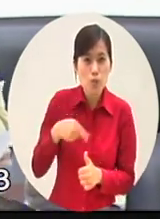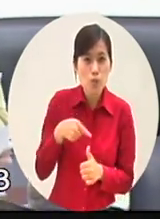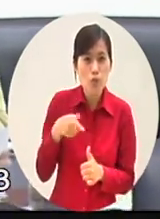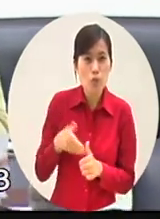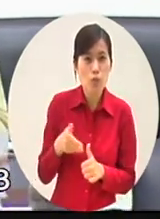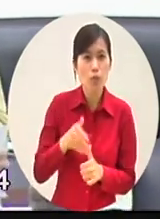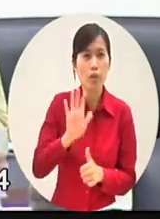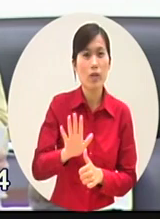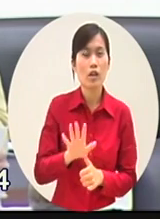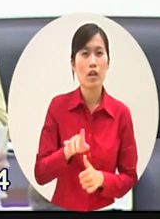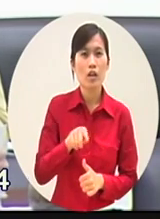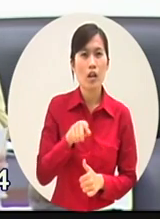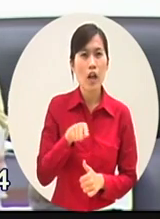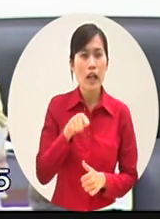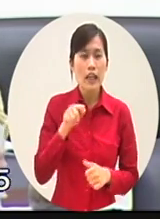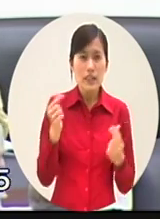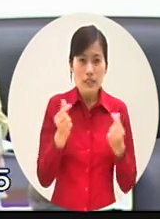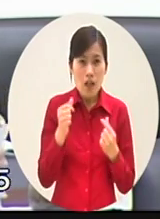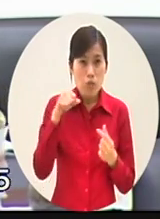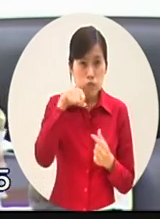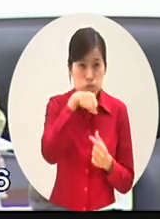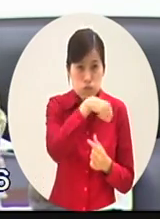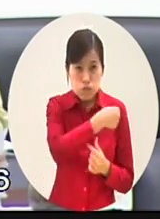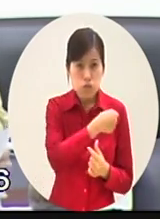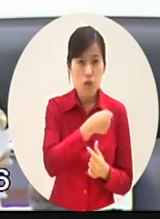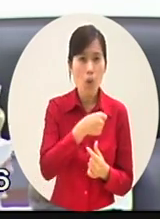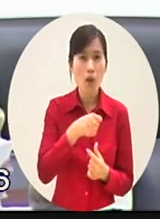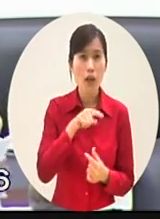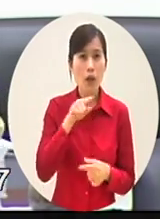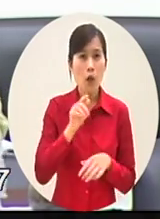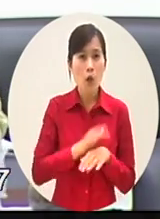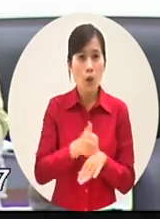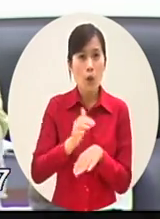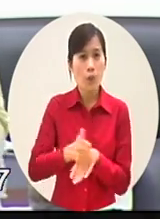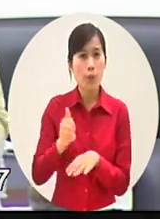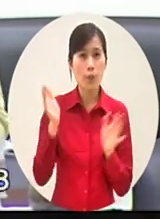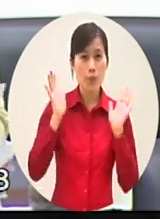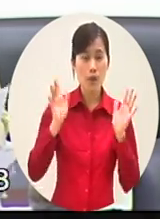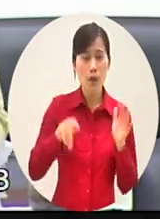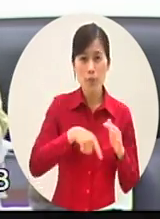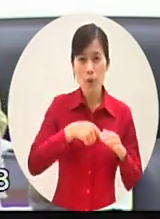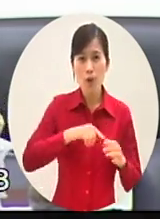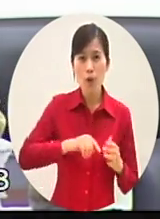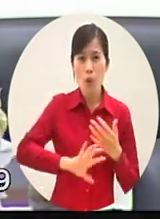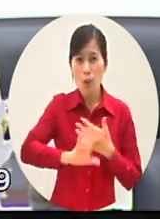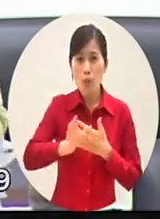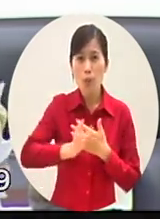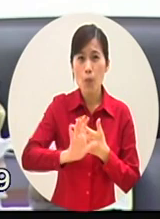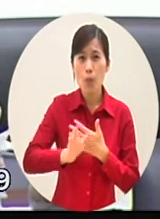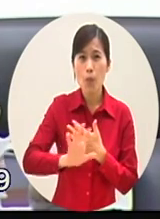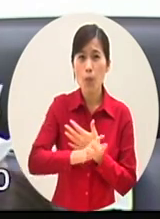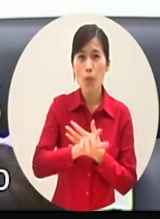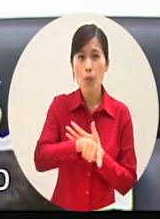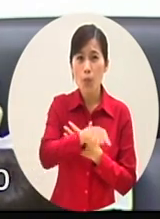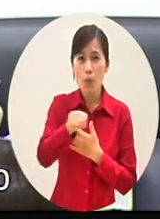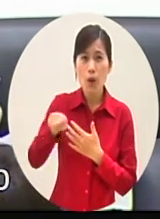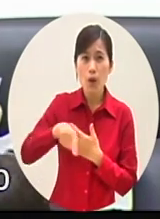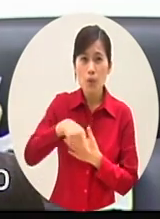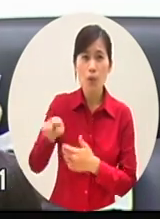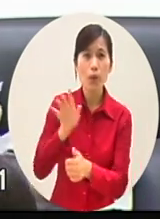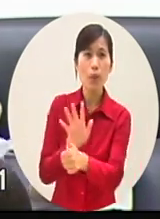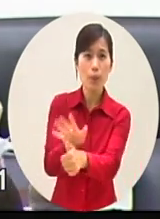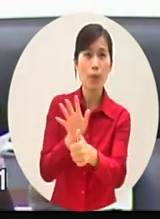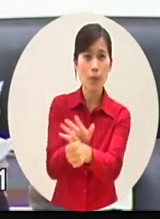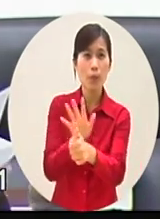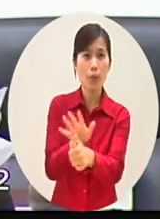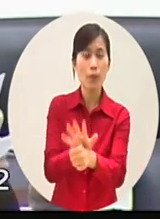的这一些精英他们已经到了日本到了新加坡去协助，而这些精英就在高雄，